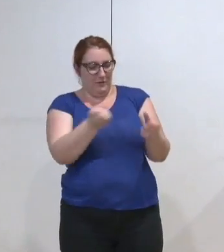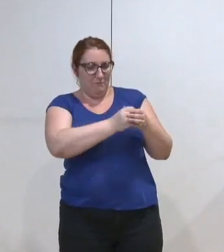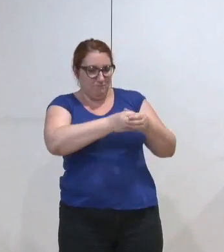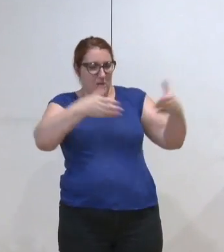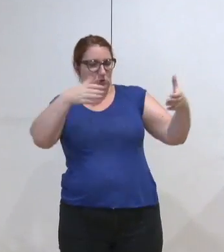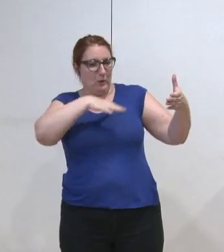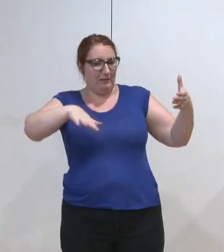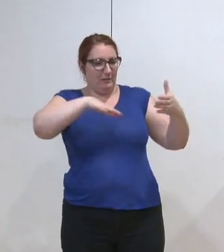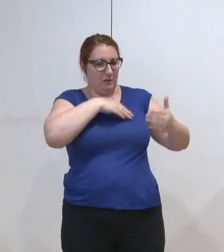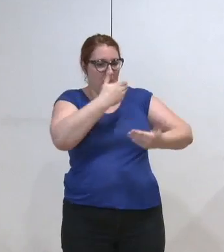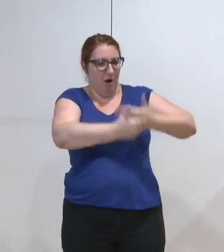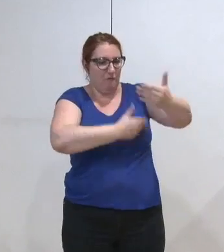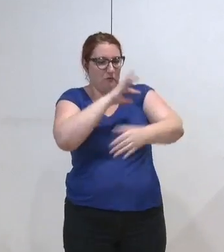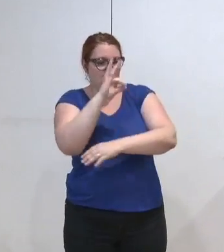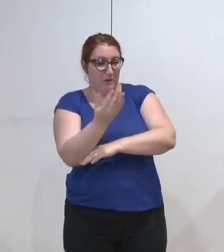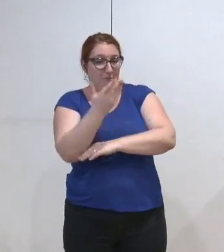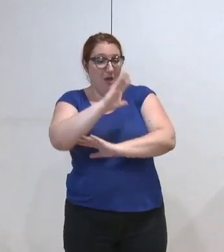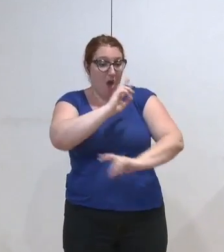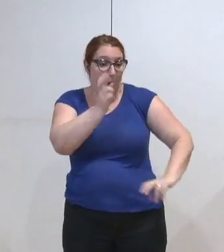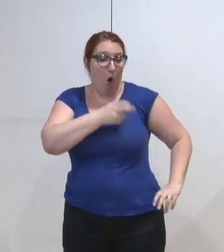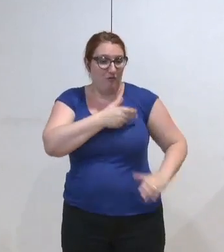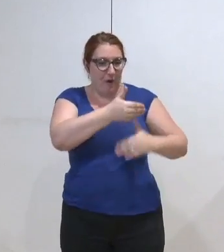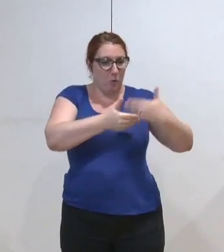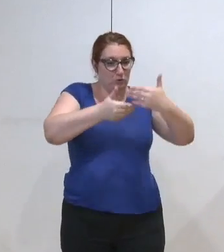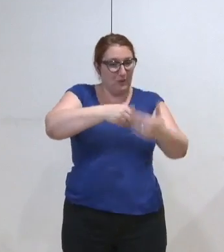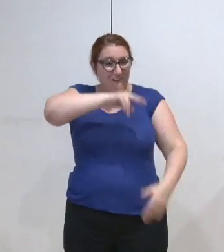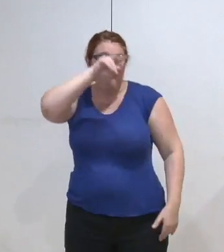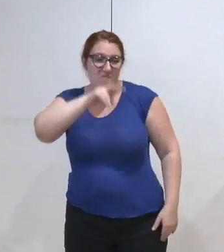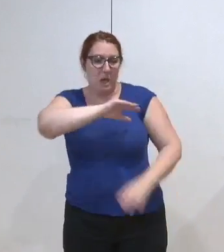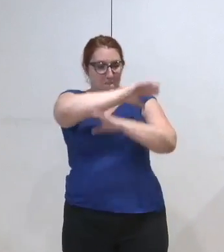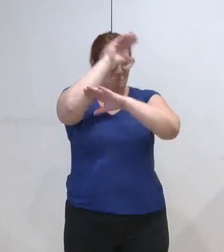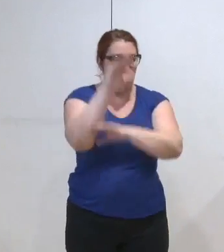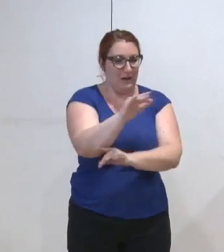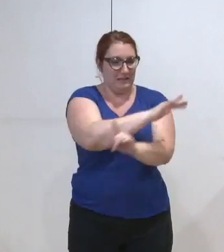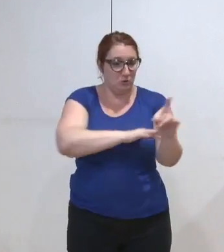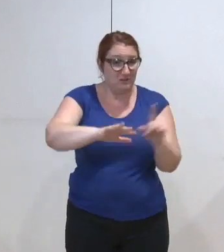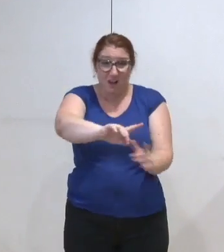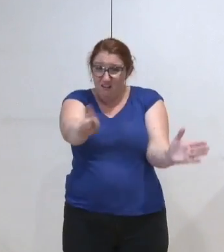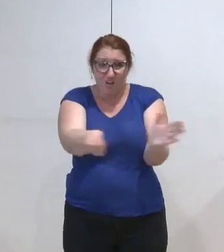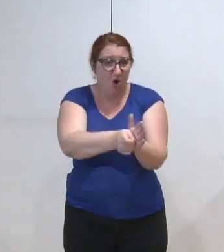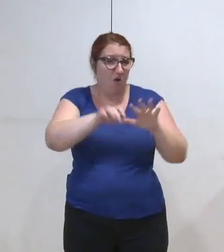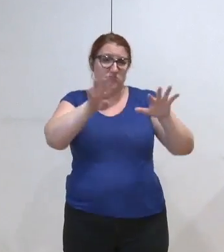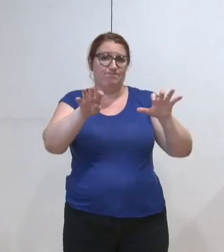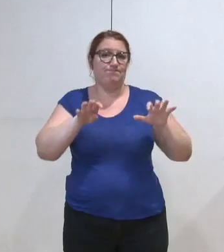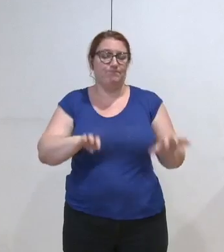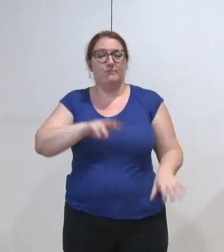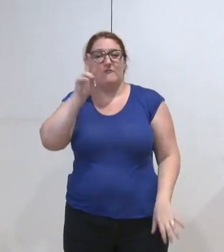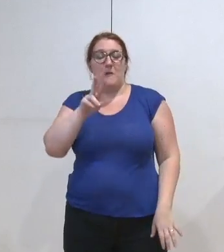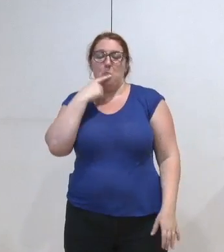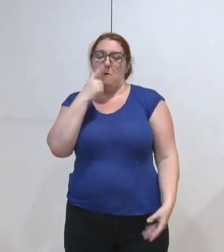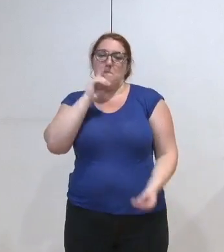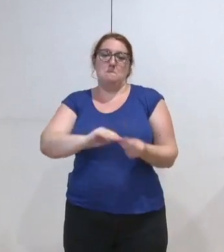mais quand est-ce qu'elle va construire enfin un vrai bouclier social ma question est toujours sans vraie